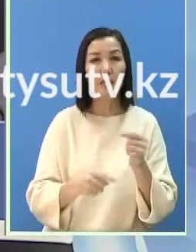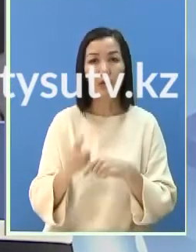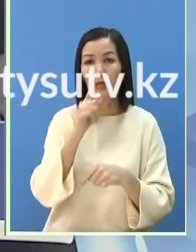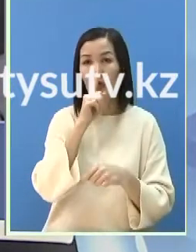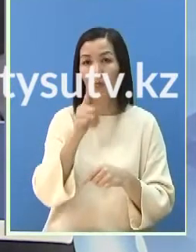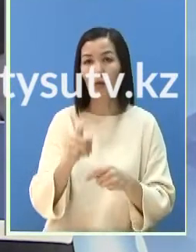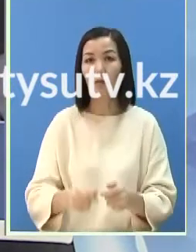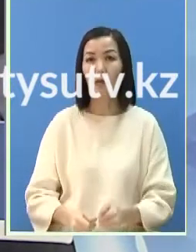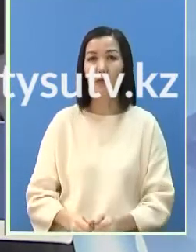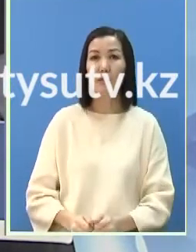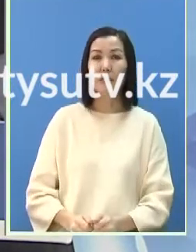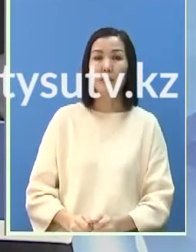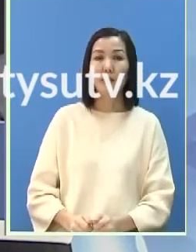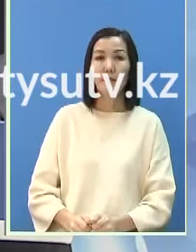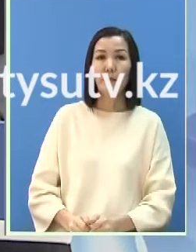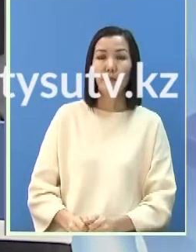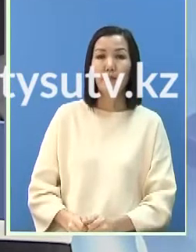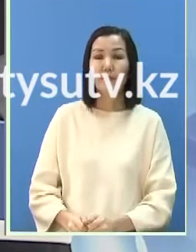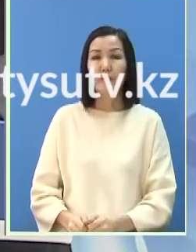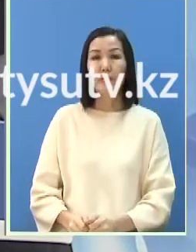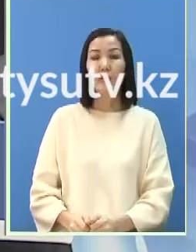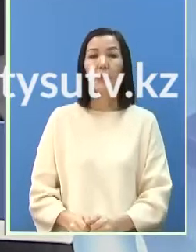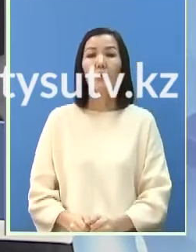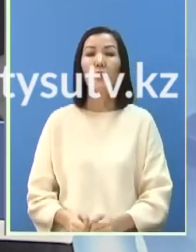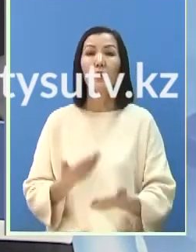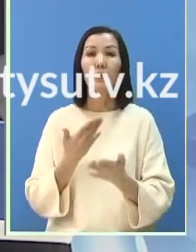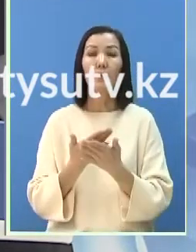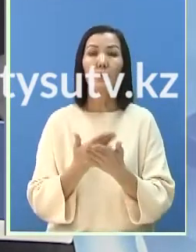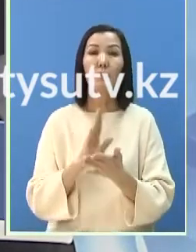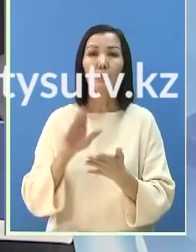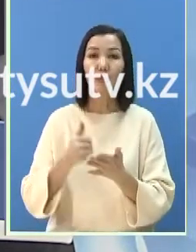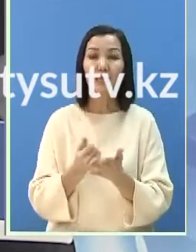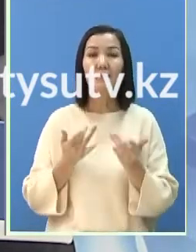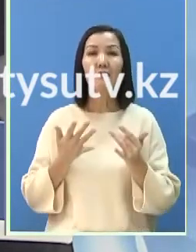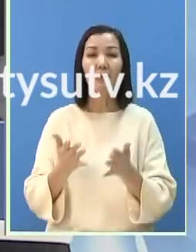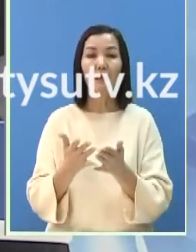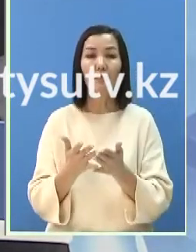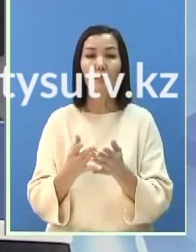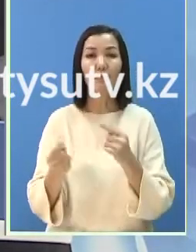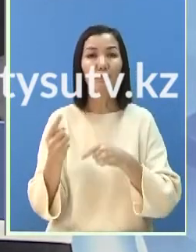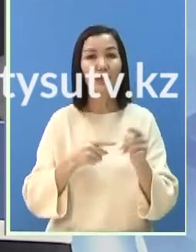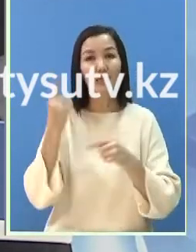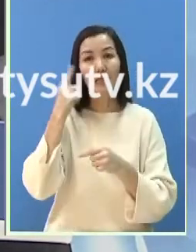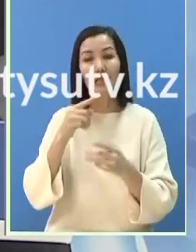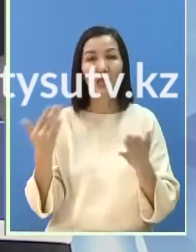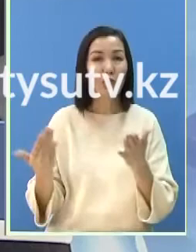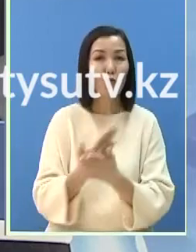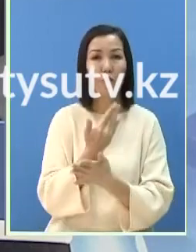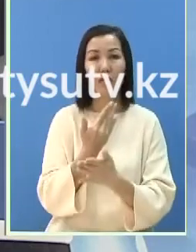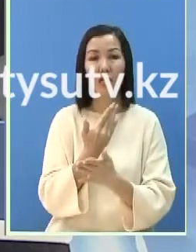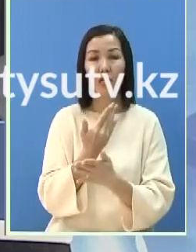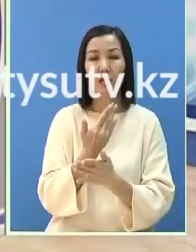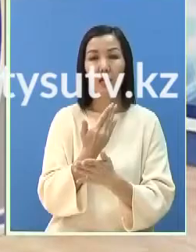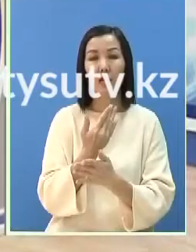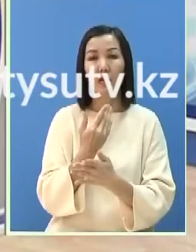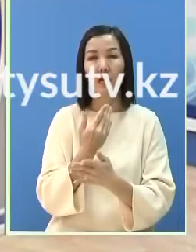кәсіпкерлікке берілмейді. Себебі бұл жерде басты критерий жаңағы бизнес идеяның жаңашылдығы болу керек.